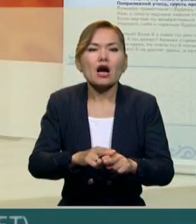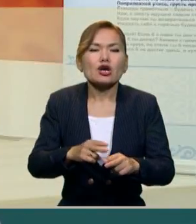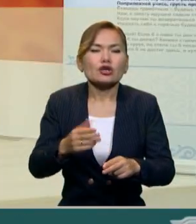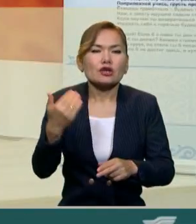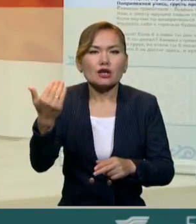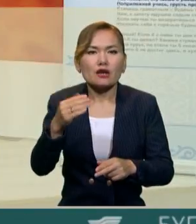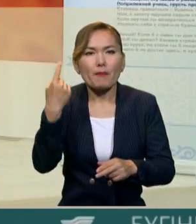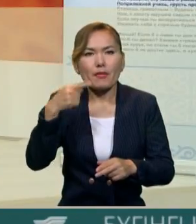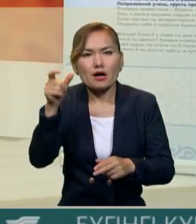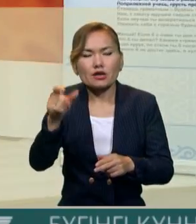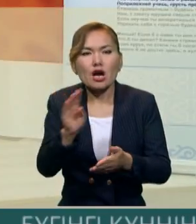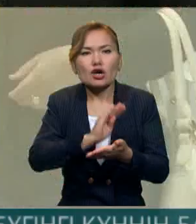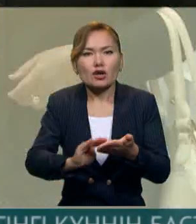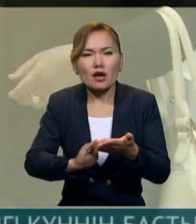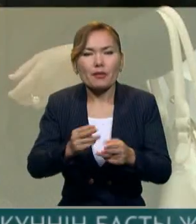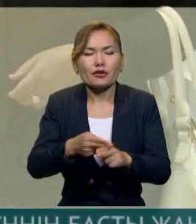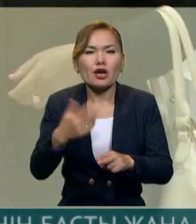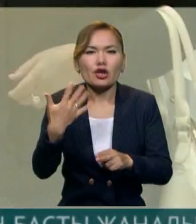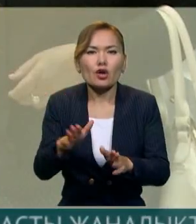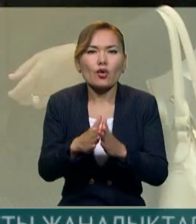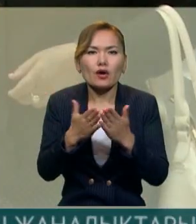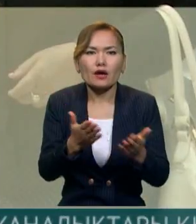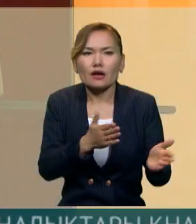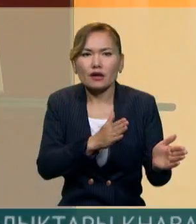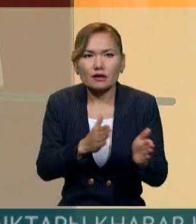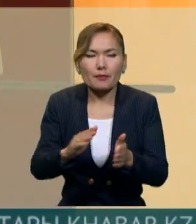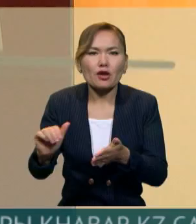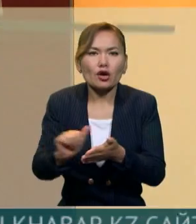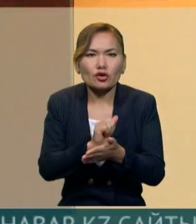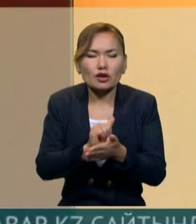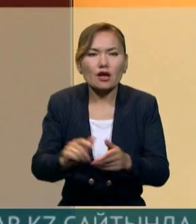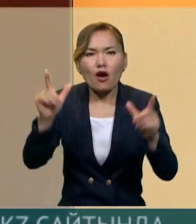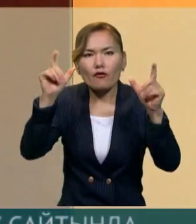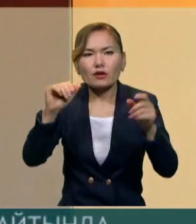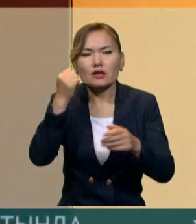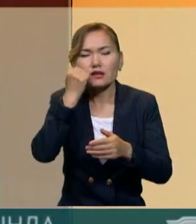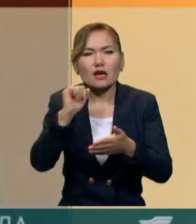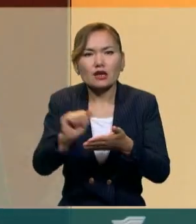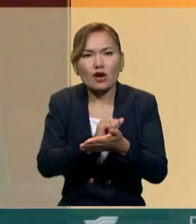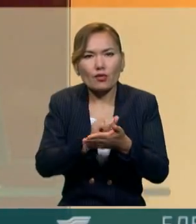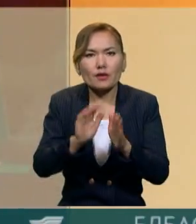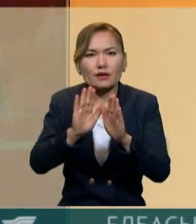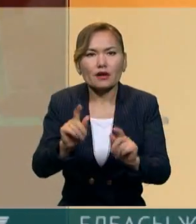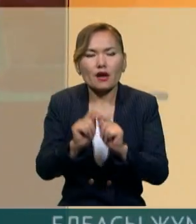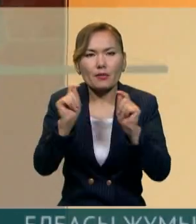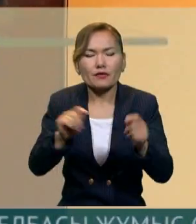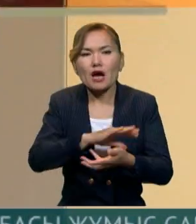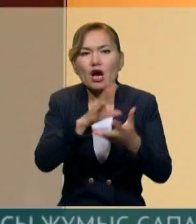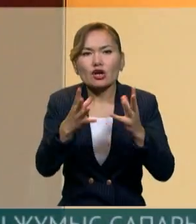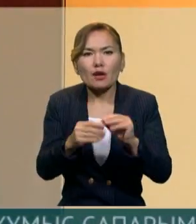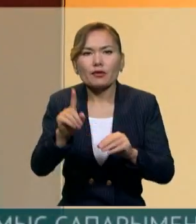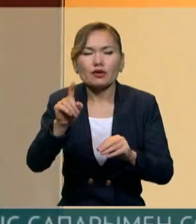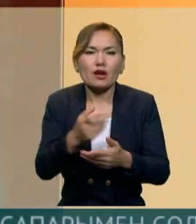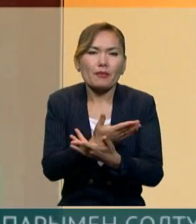жазушының өмірі мен қызметі туралы 50-ге тарта кітап, құжаттар мен фотосуреттер қойылды. Көрермен назарына ұсынылған жалпы саны 100-ден